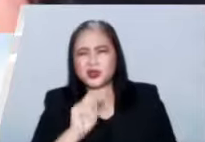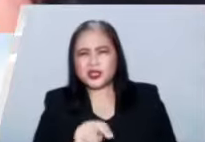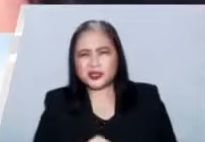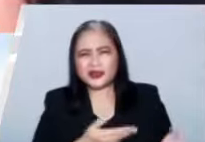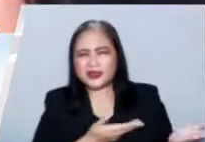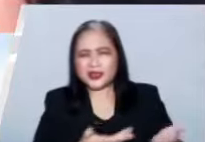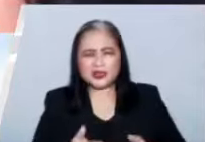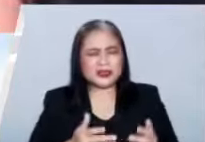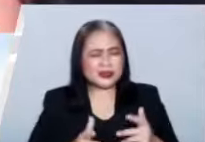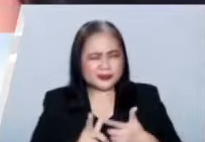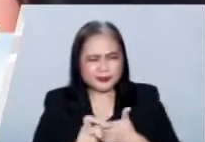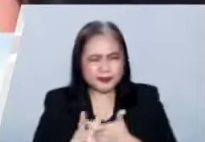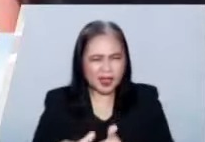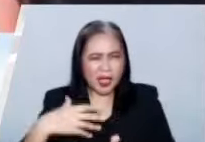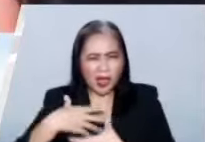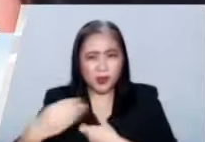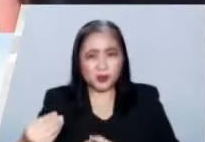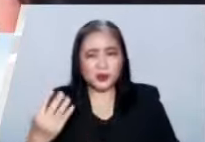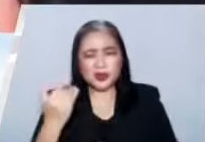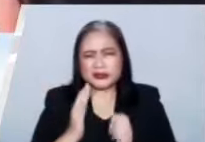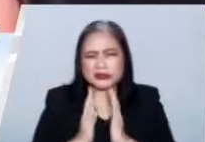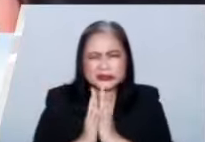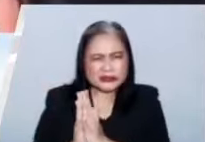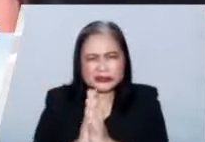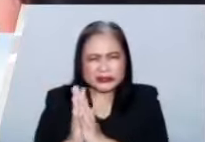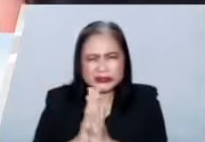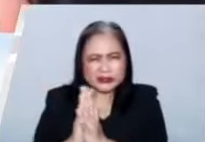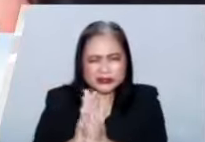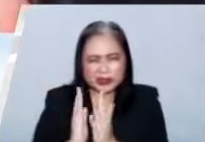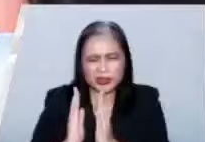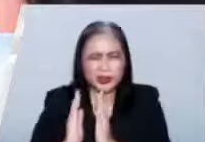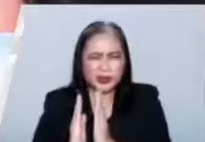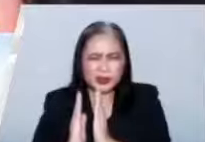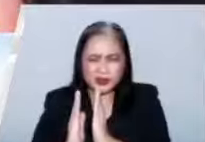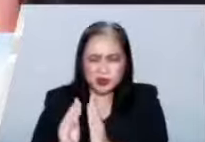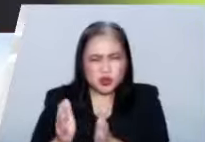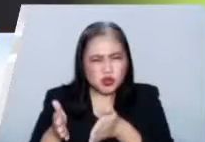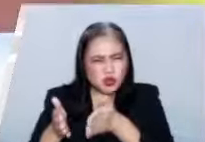palabas kasi masikip ang daan namin eh pagka magbubuhat pa kami